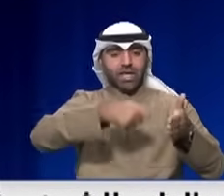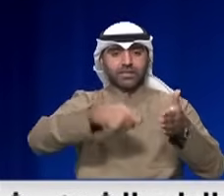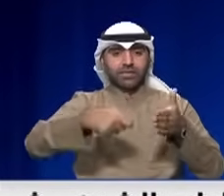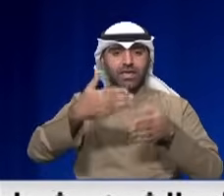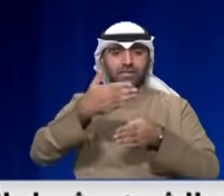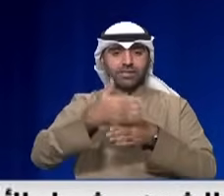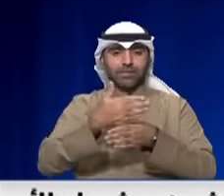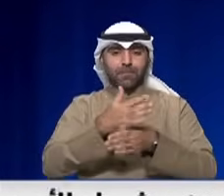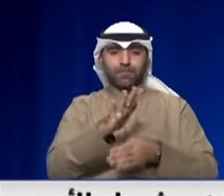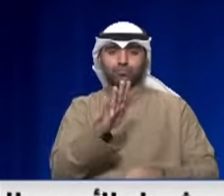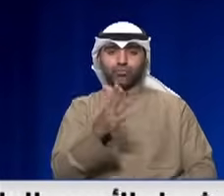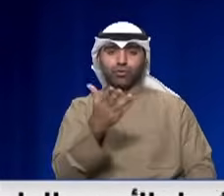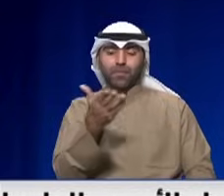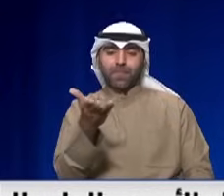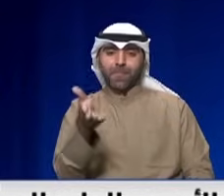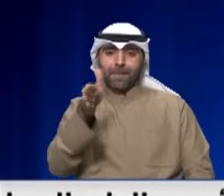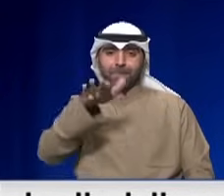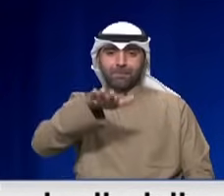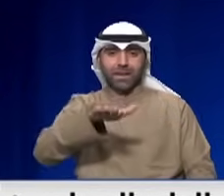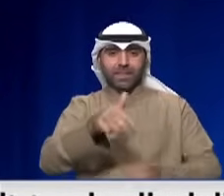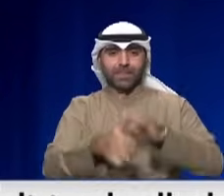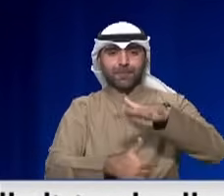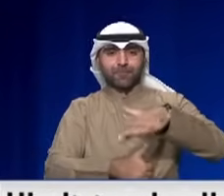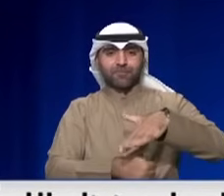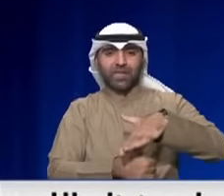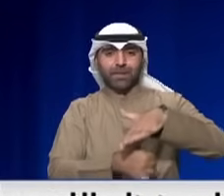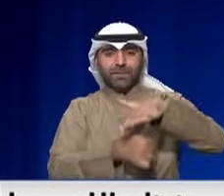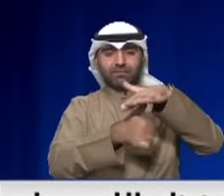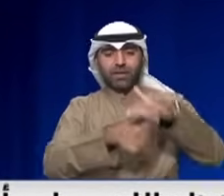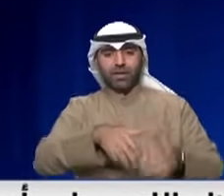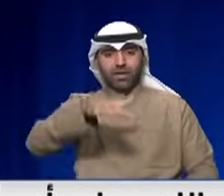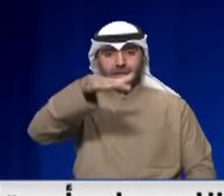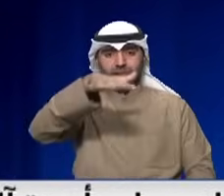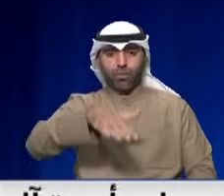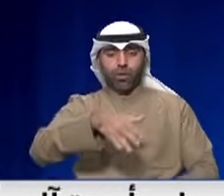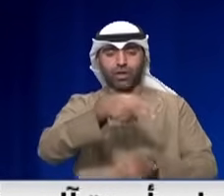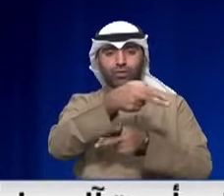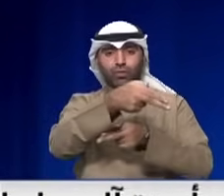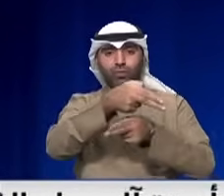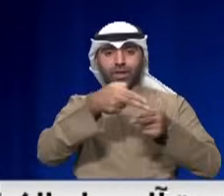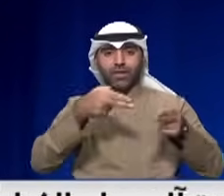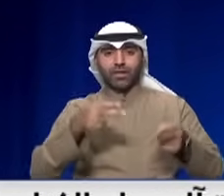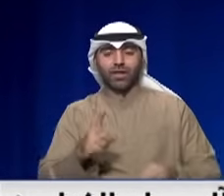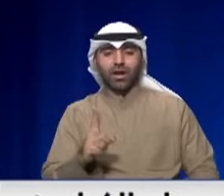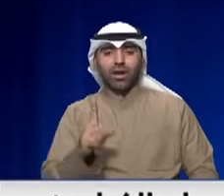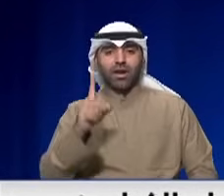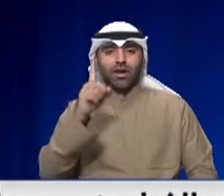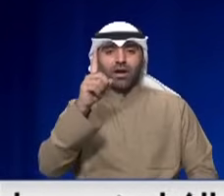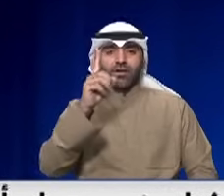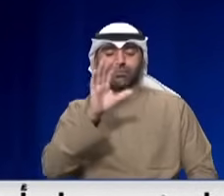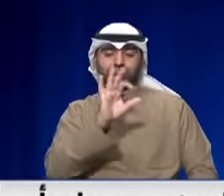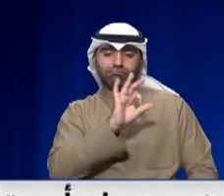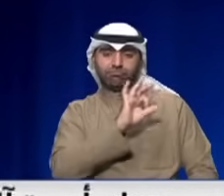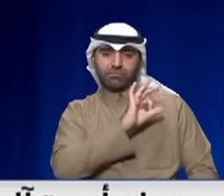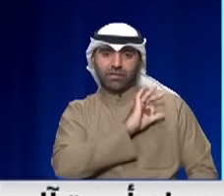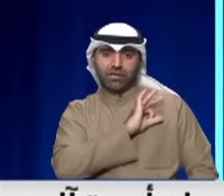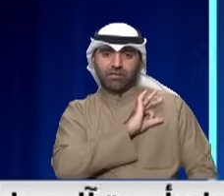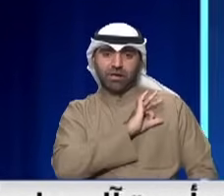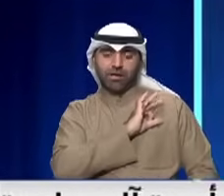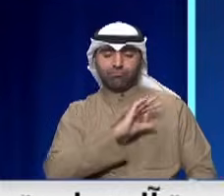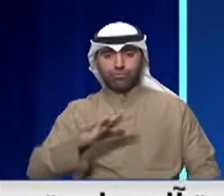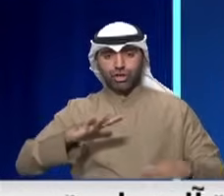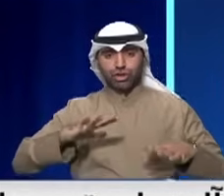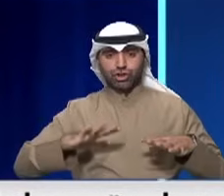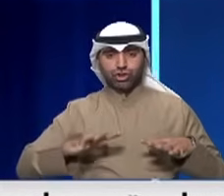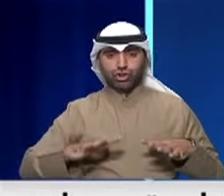الكويتي بوفاه صاحب السمو امير البلاد الراحل الشيخ نواف الاحمد الجابر الصباح طيب الله ثراه